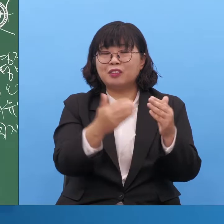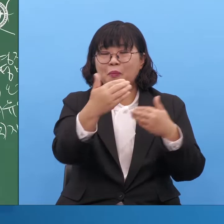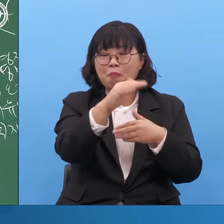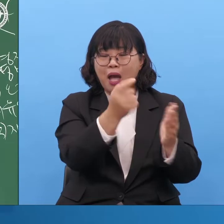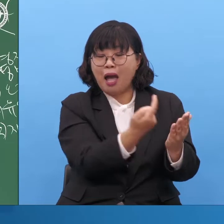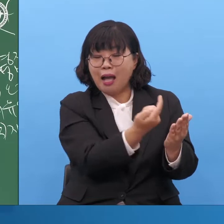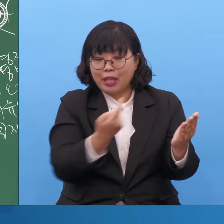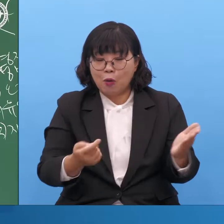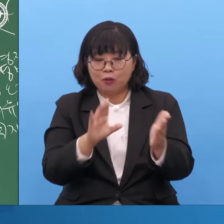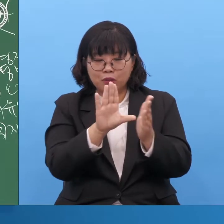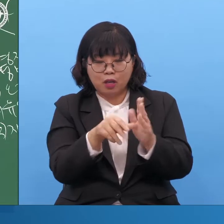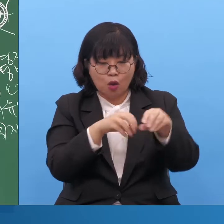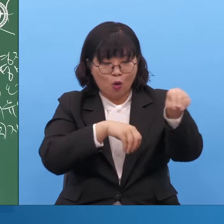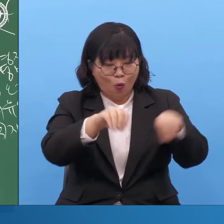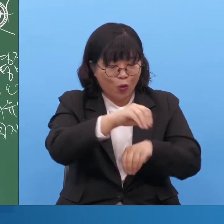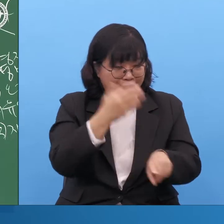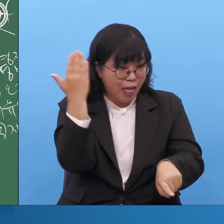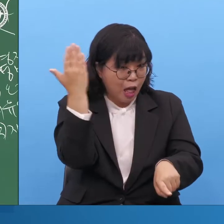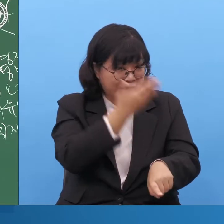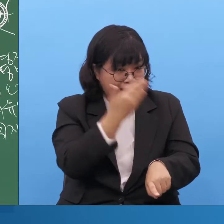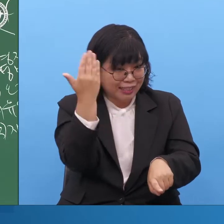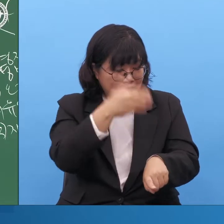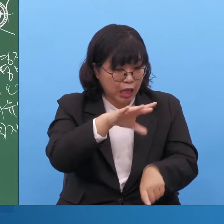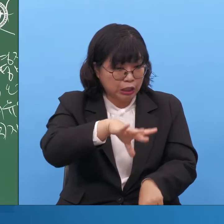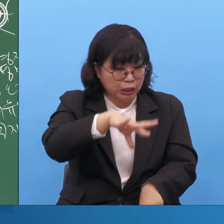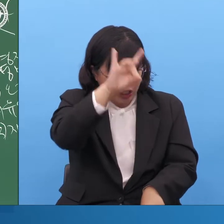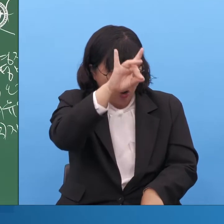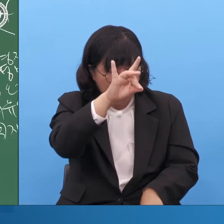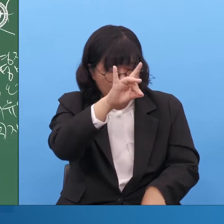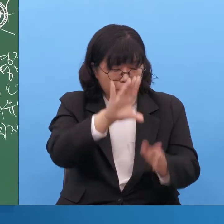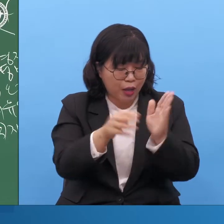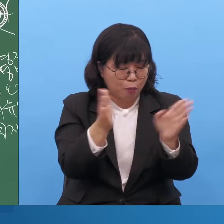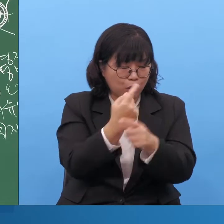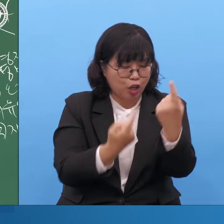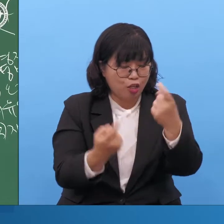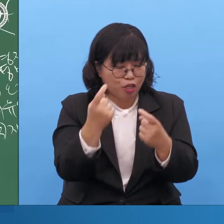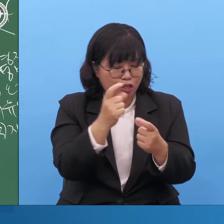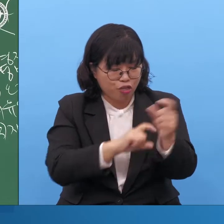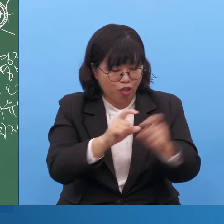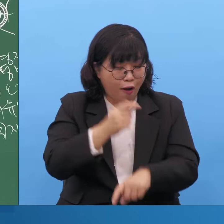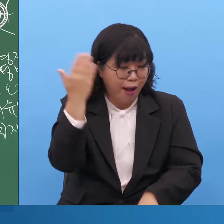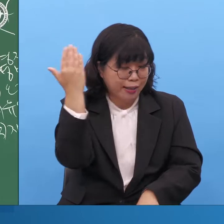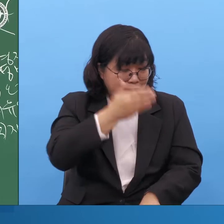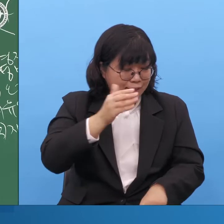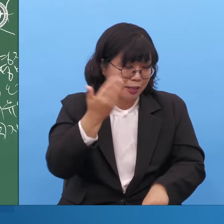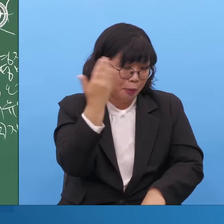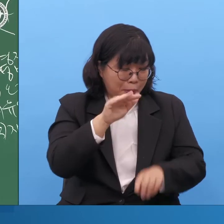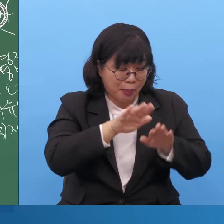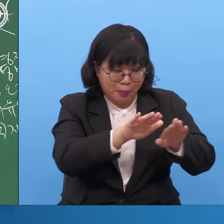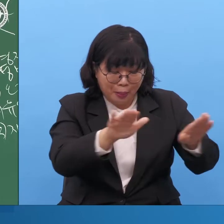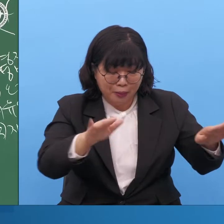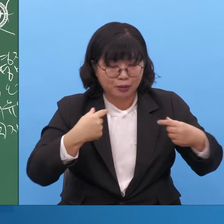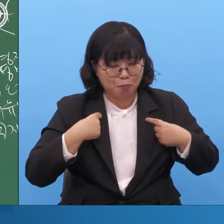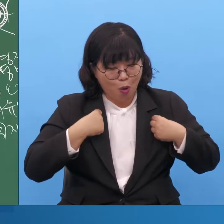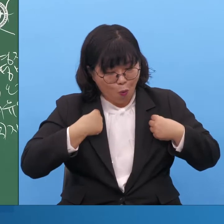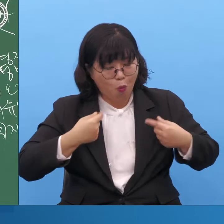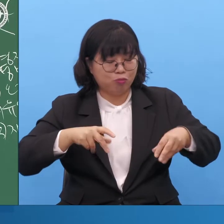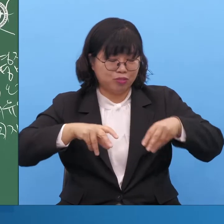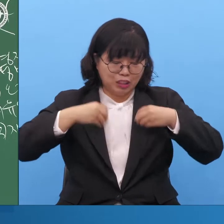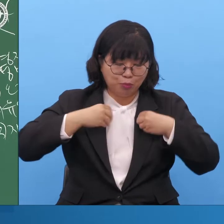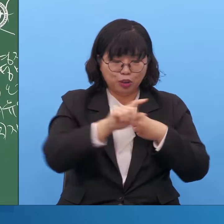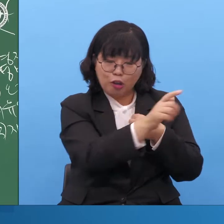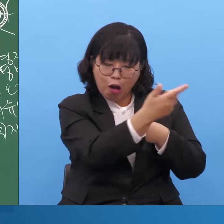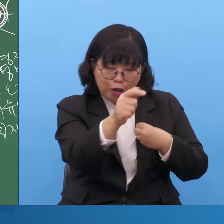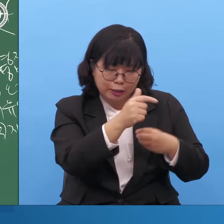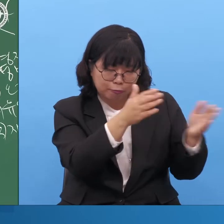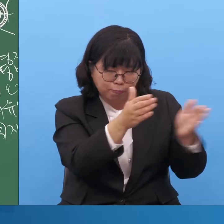And I say, because I'm a Korean. 우리 일본 그 때마다 우리 비서들하고 같이 한 번씩 시간 나면 갔거든요. Every